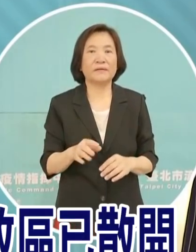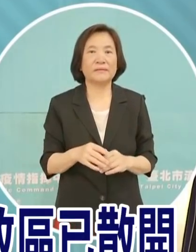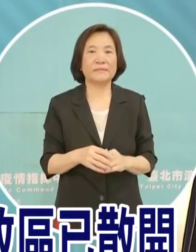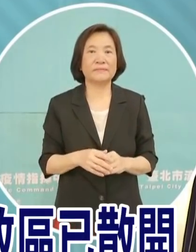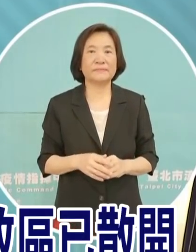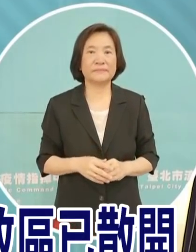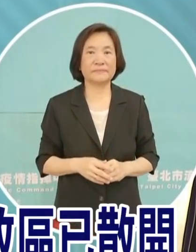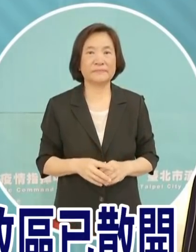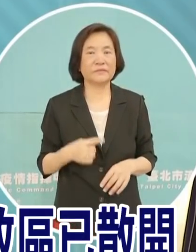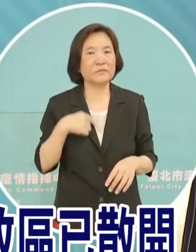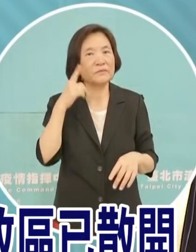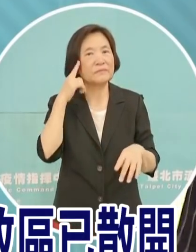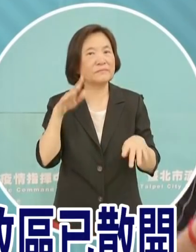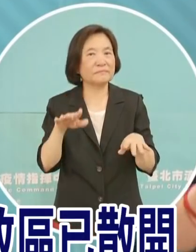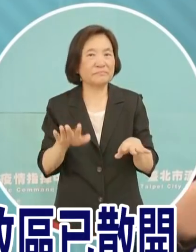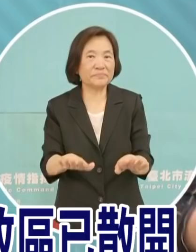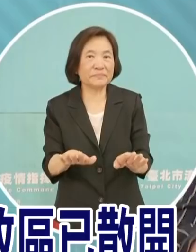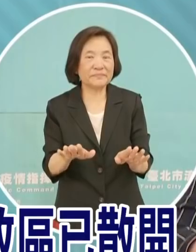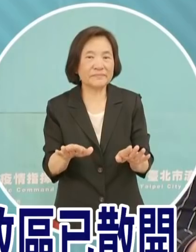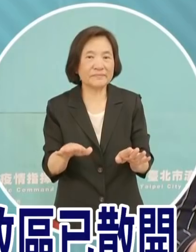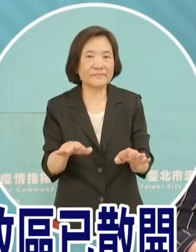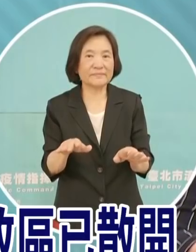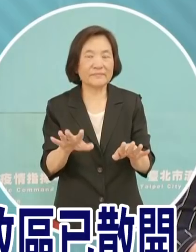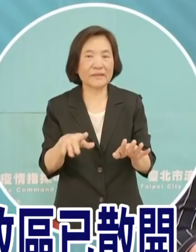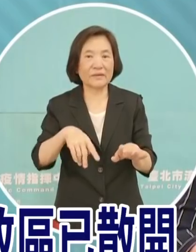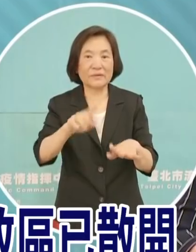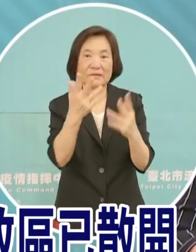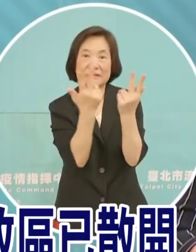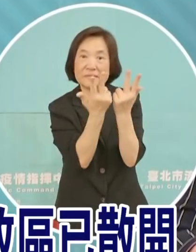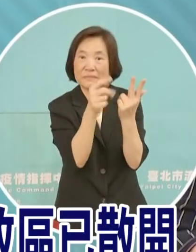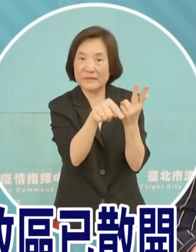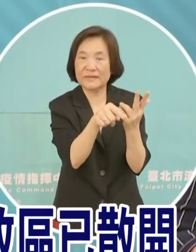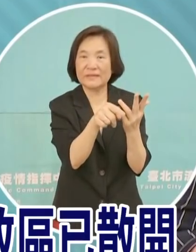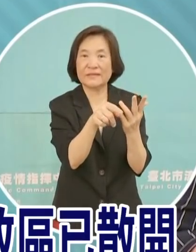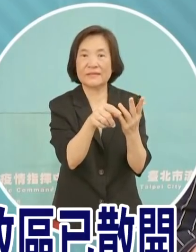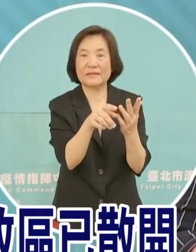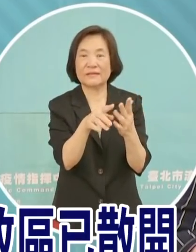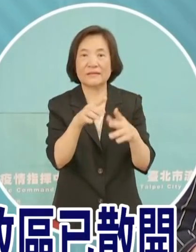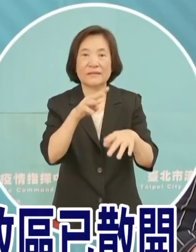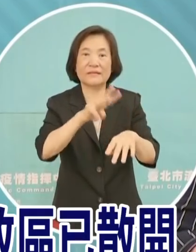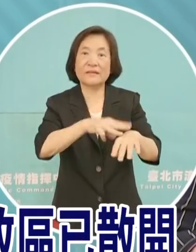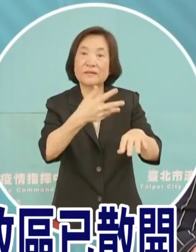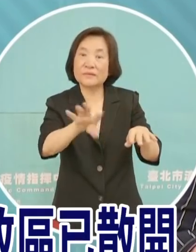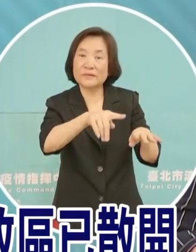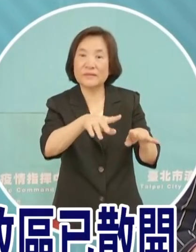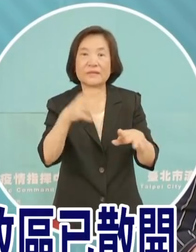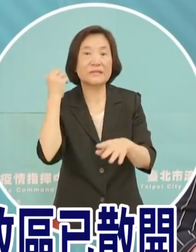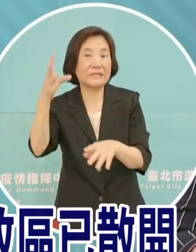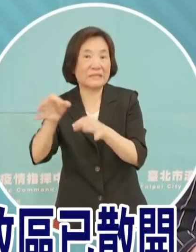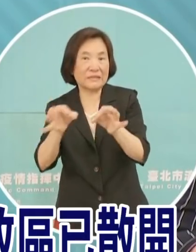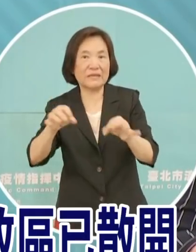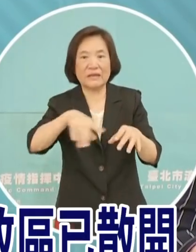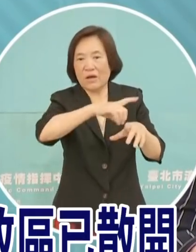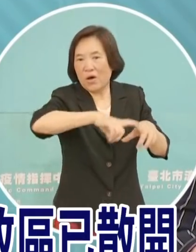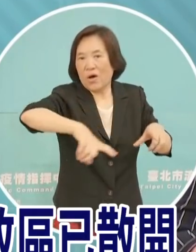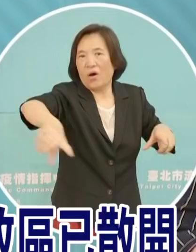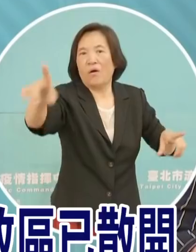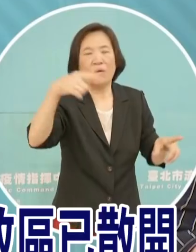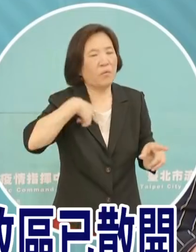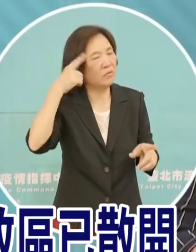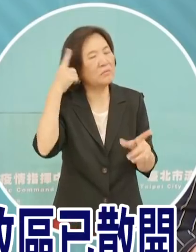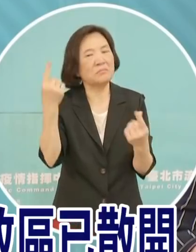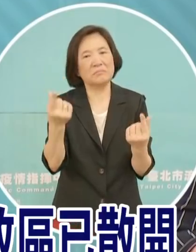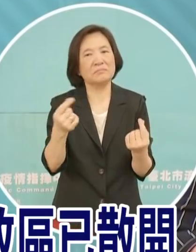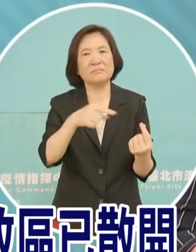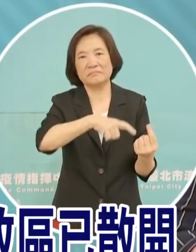哦，恐怕到。新北的一些哦，从这个淡水一直到新店的沿岸，应该也是这个同样的局面